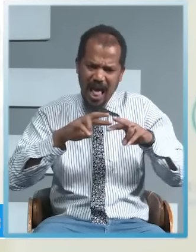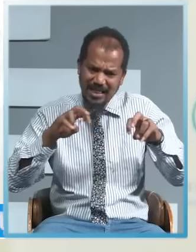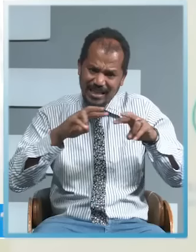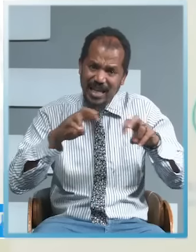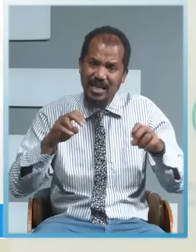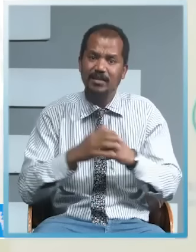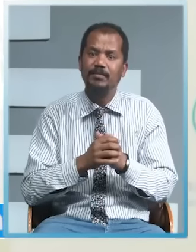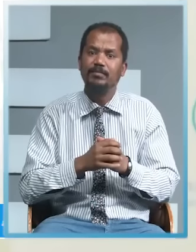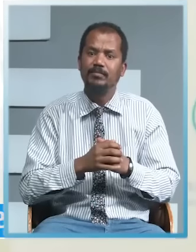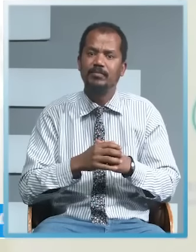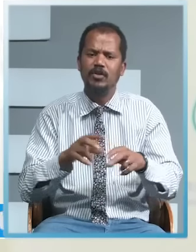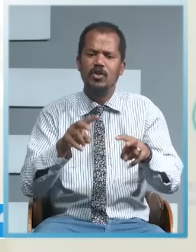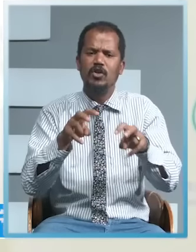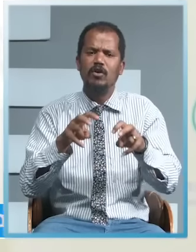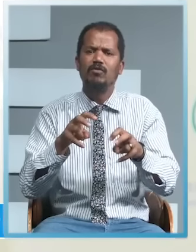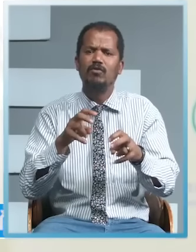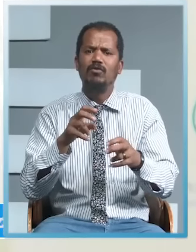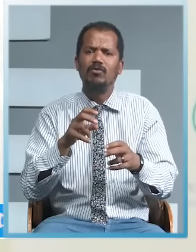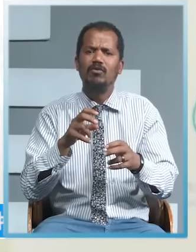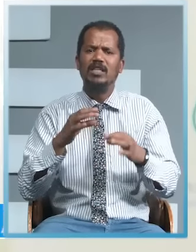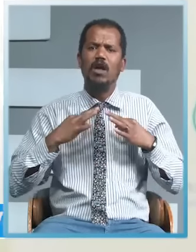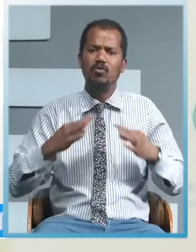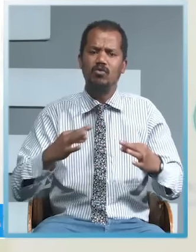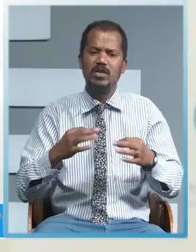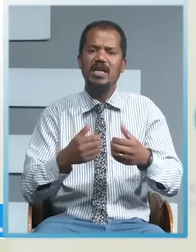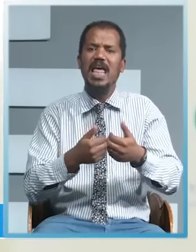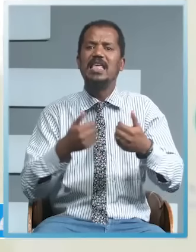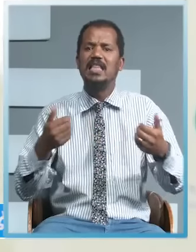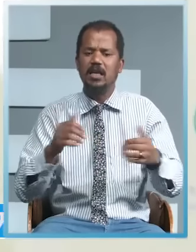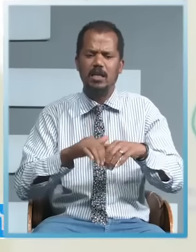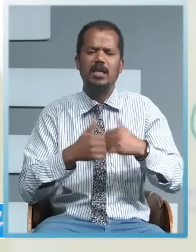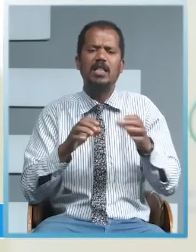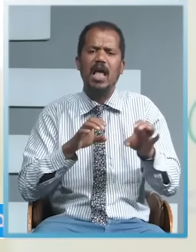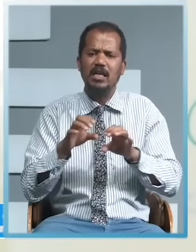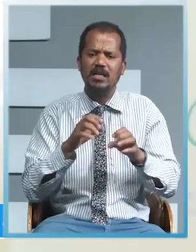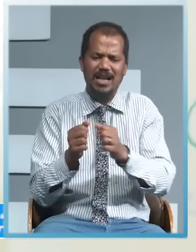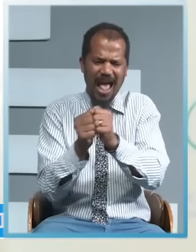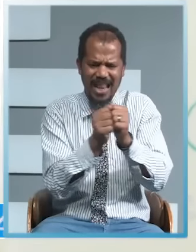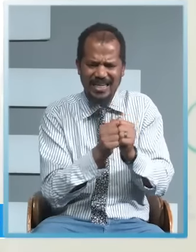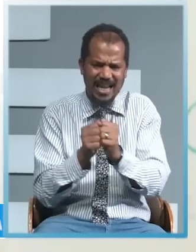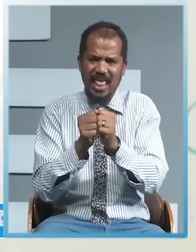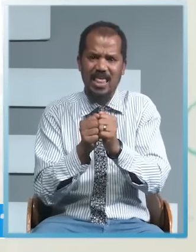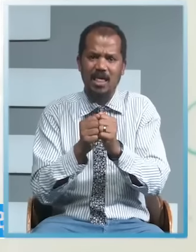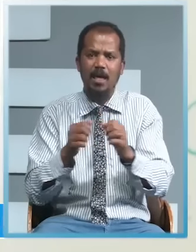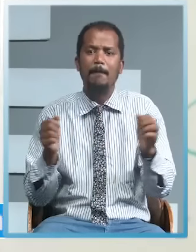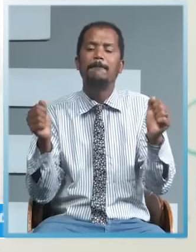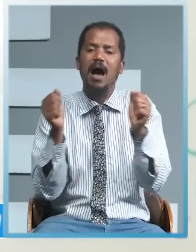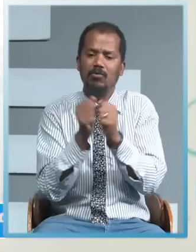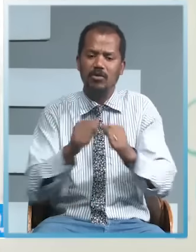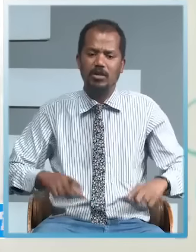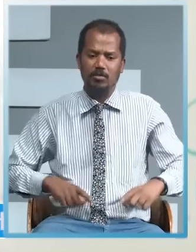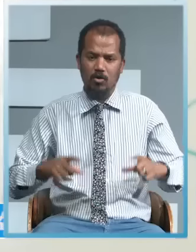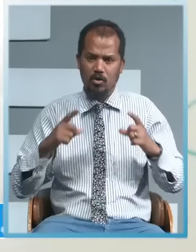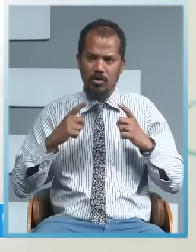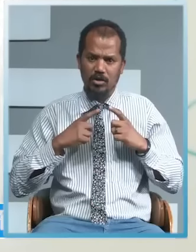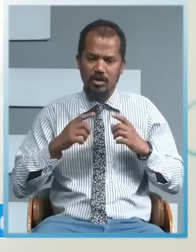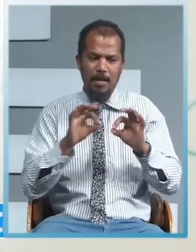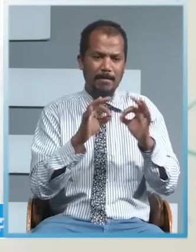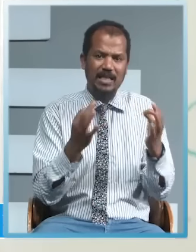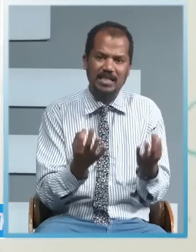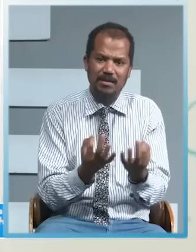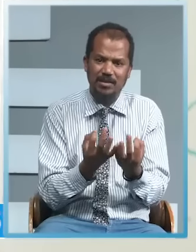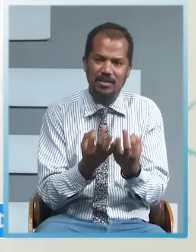አጥንተን ክፉ ደጉን በደንብ ለይተን እንዴት አድርገን አንድ ላይ በአብሮነት መኖር